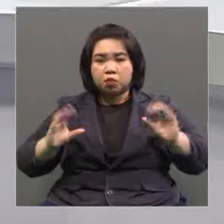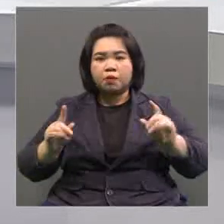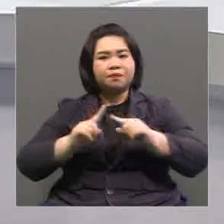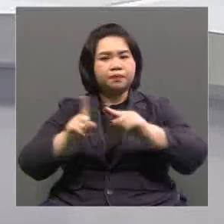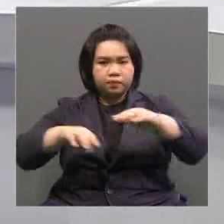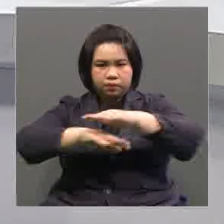ฐานมันมีอยู่นะคะ